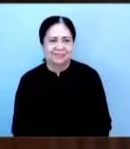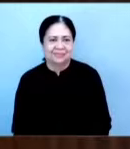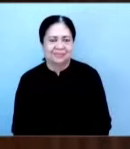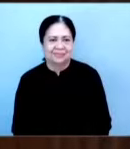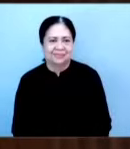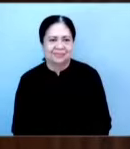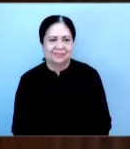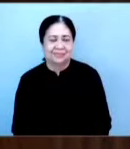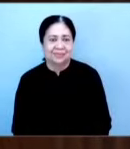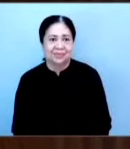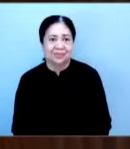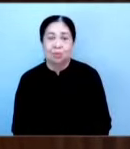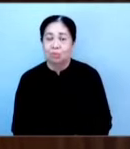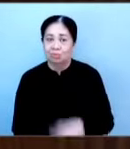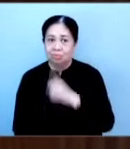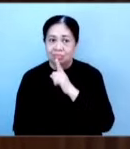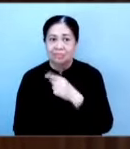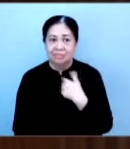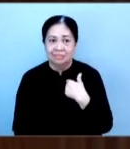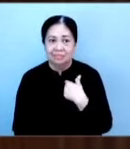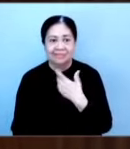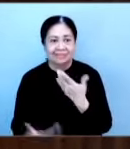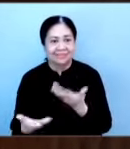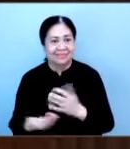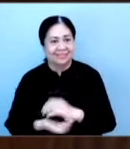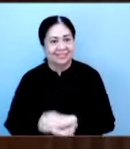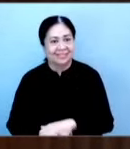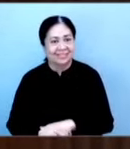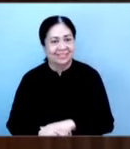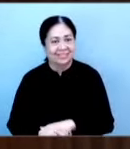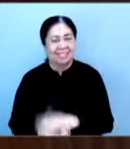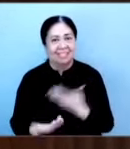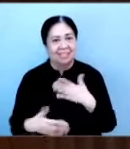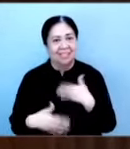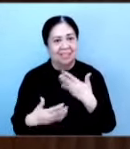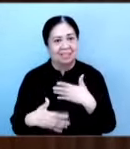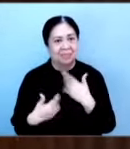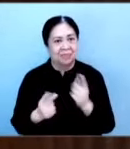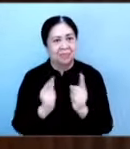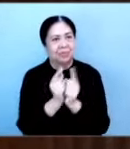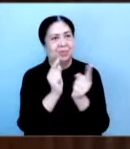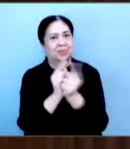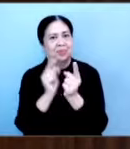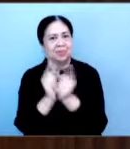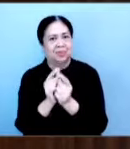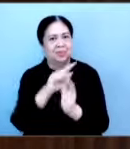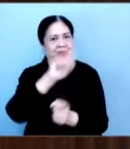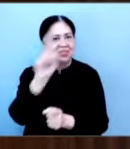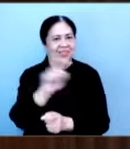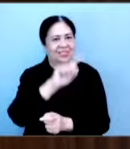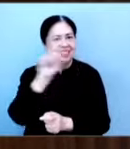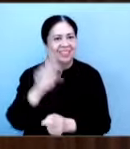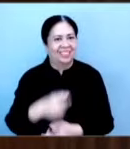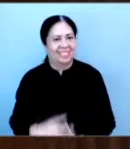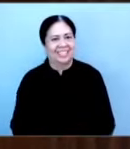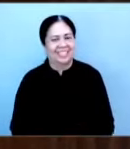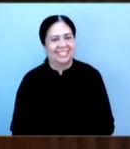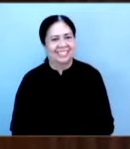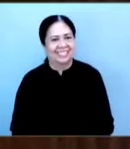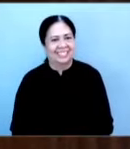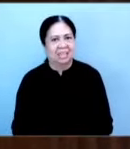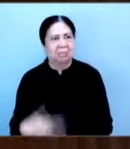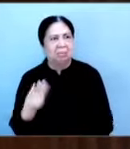Q in fairness naman din talaga sayo ano wala natutuwa ako doon sa mga bago mong patanong pera